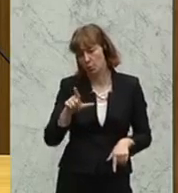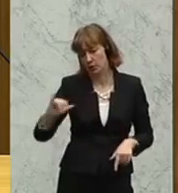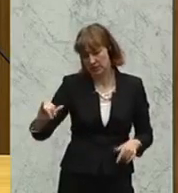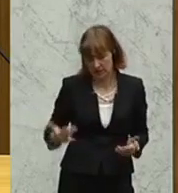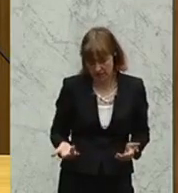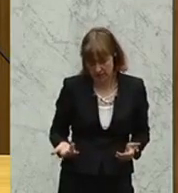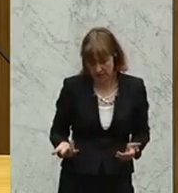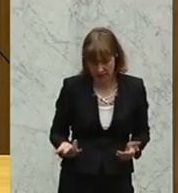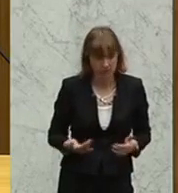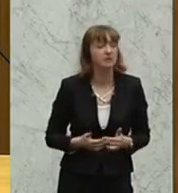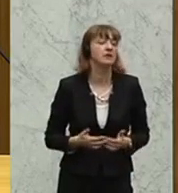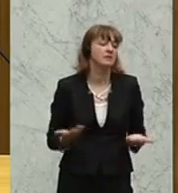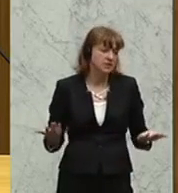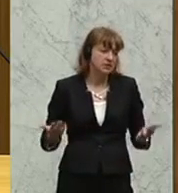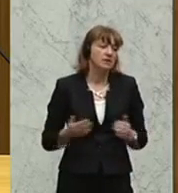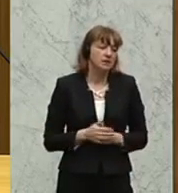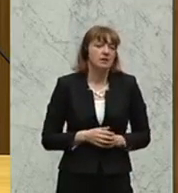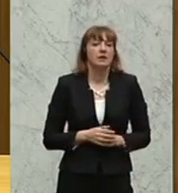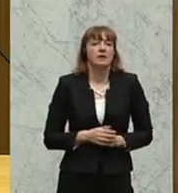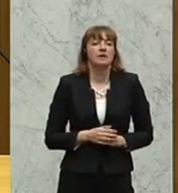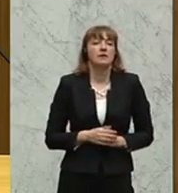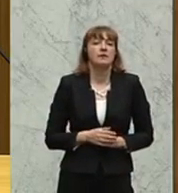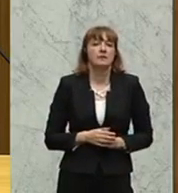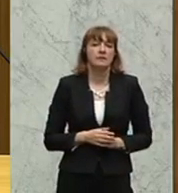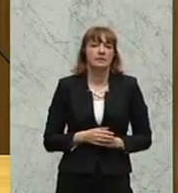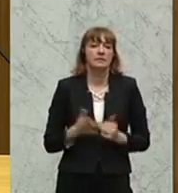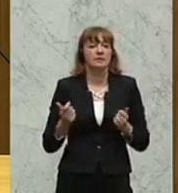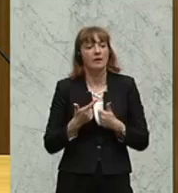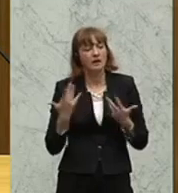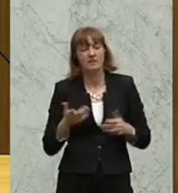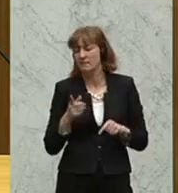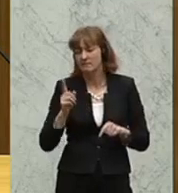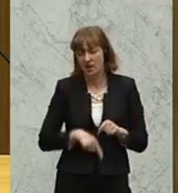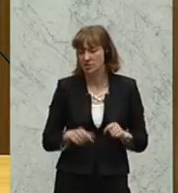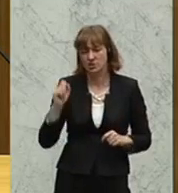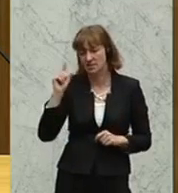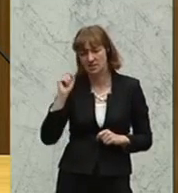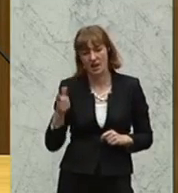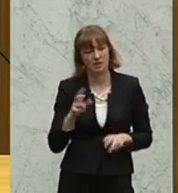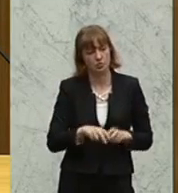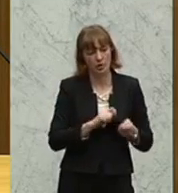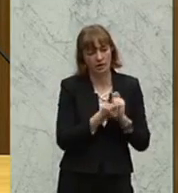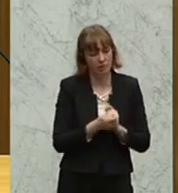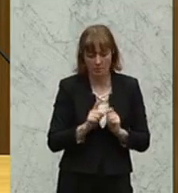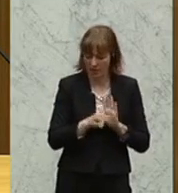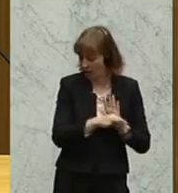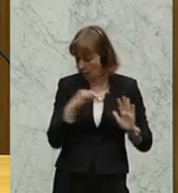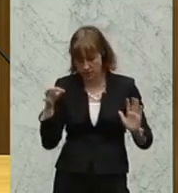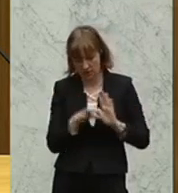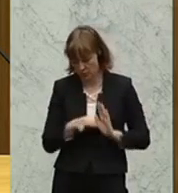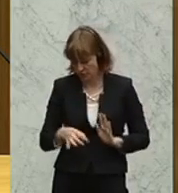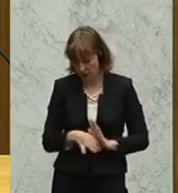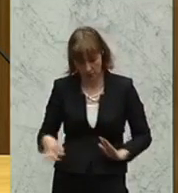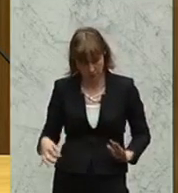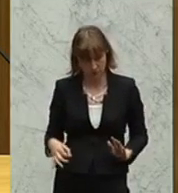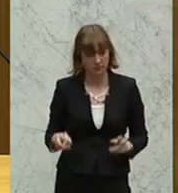loben Ihre Steuerreform über den grünen Klee, aber sie ist dieses Lob nicht wert. Und daher meine Bitte am Schluss,